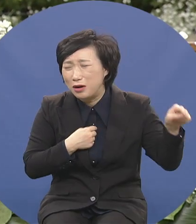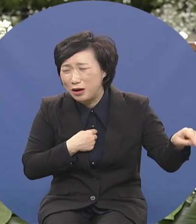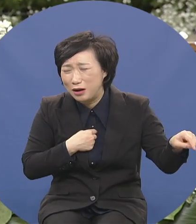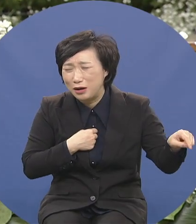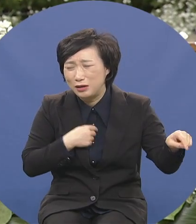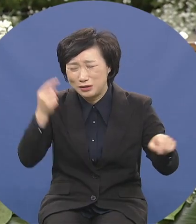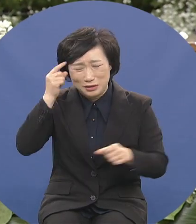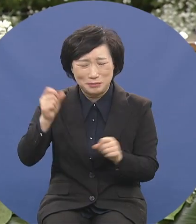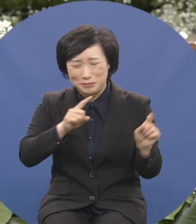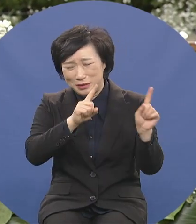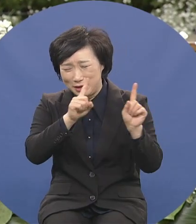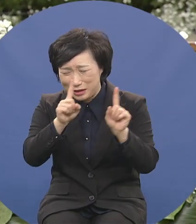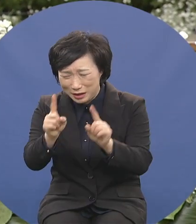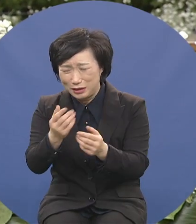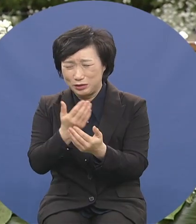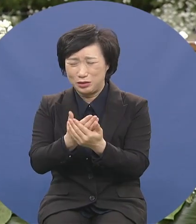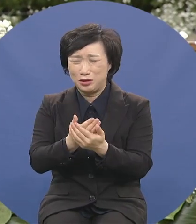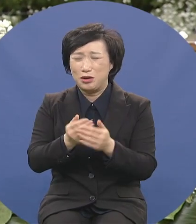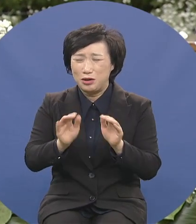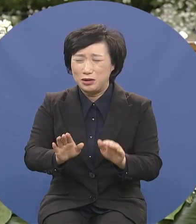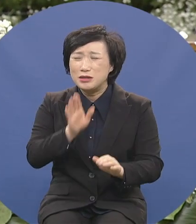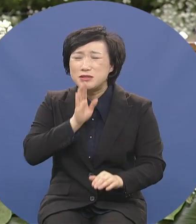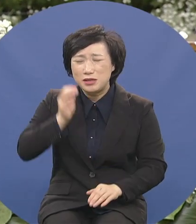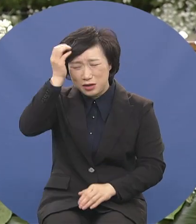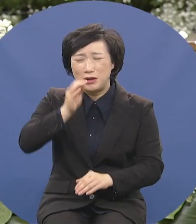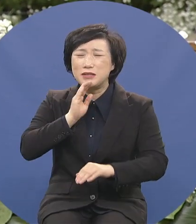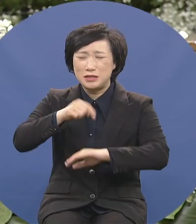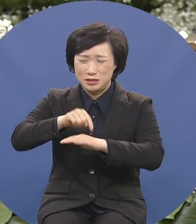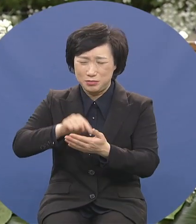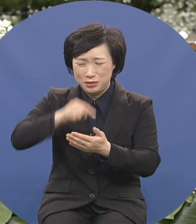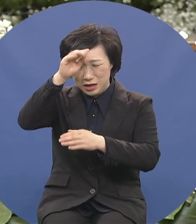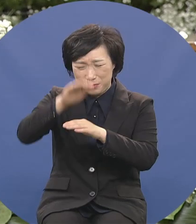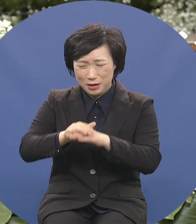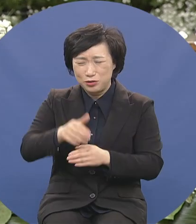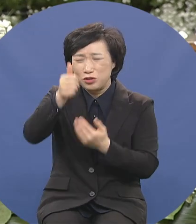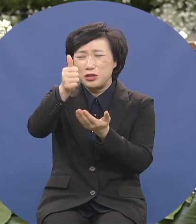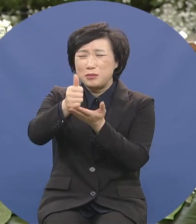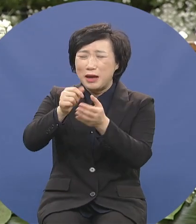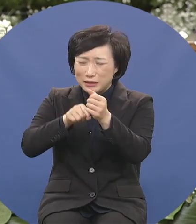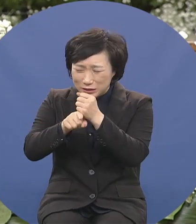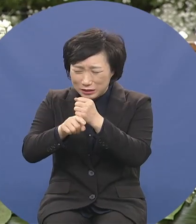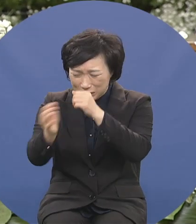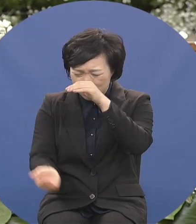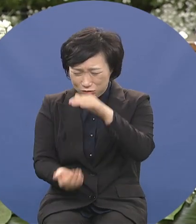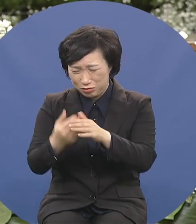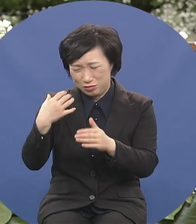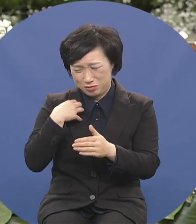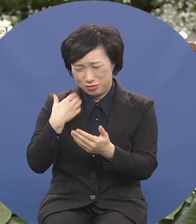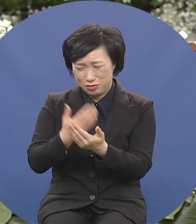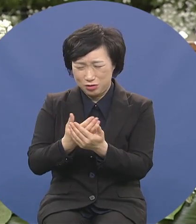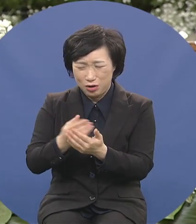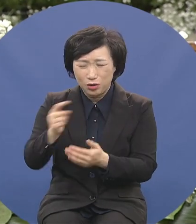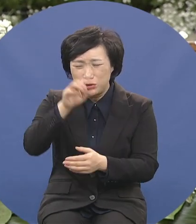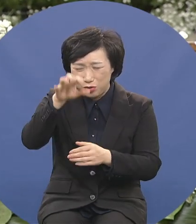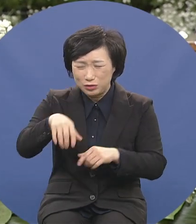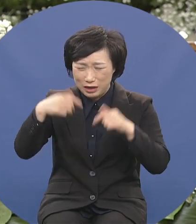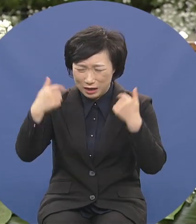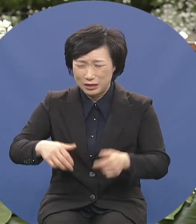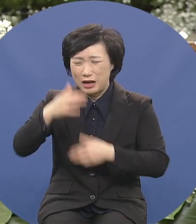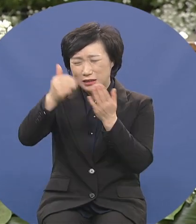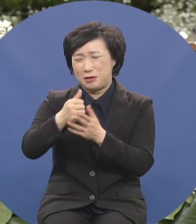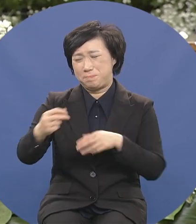차리게 하시고 신령과 진정으로 예배에 주님 뜻 이루게 하시고 어디에 있든지 하나님 앞에 있음을 잊지 말게